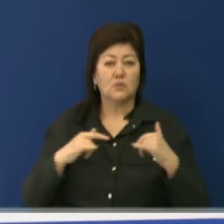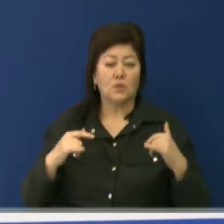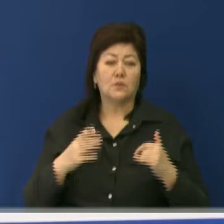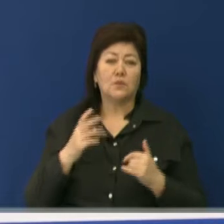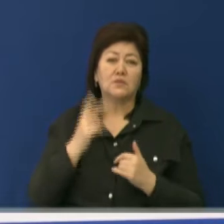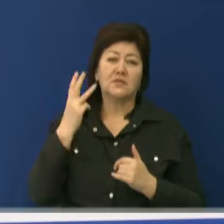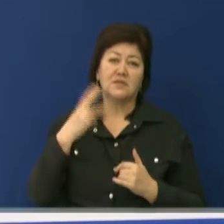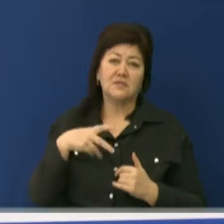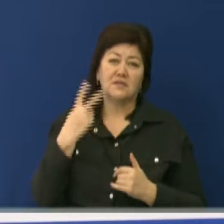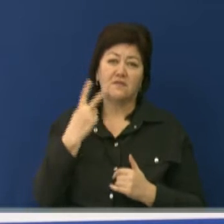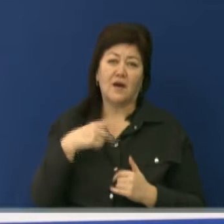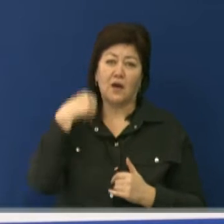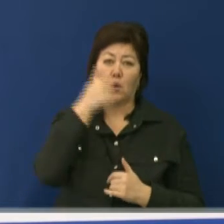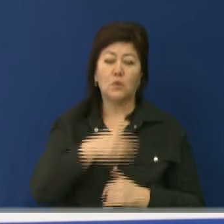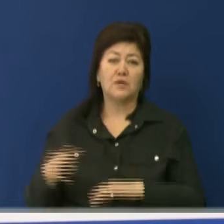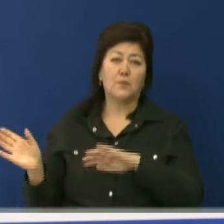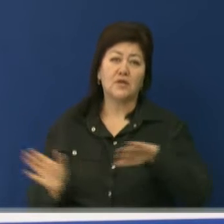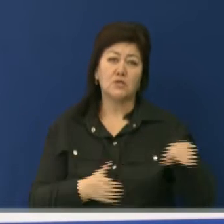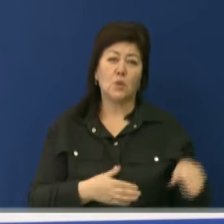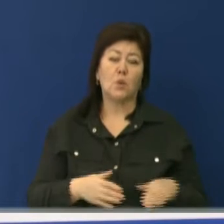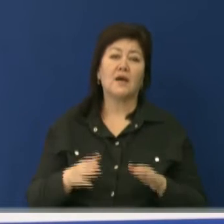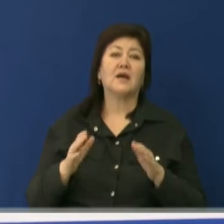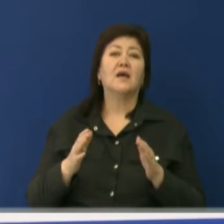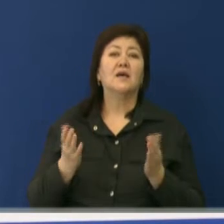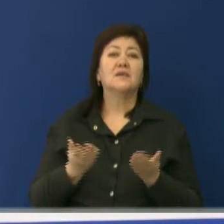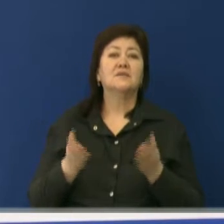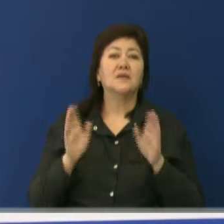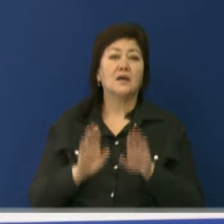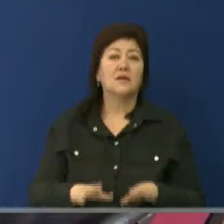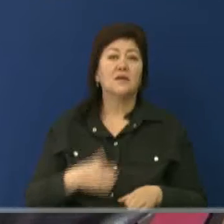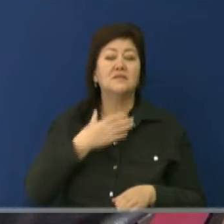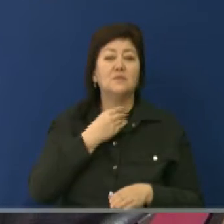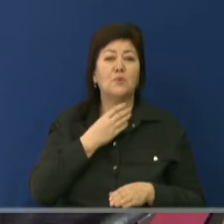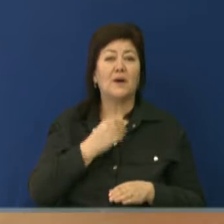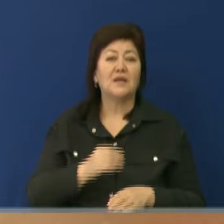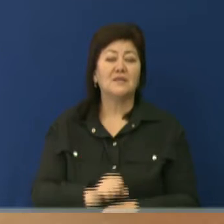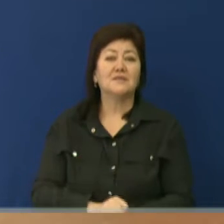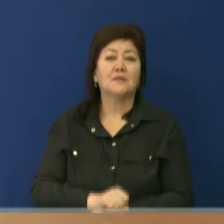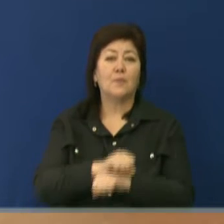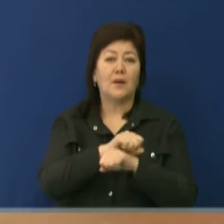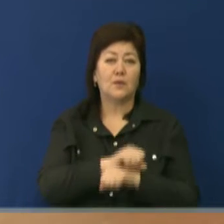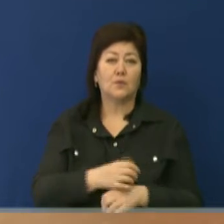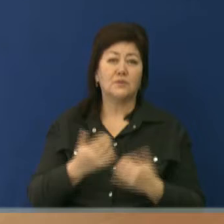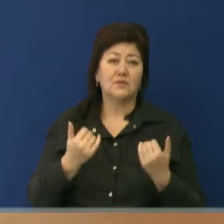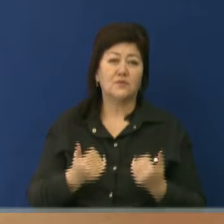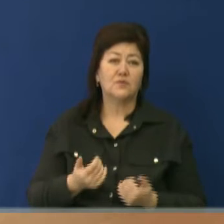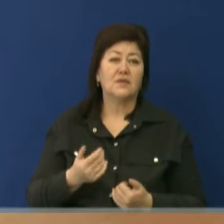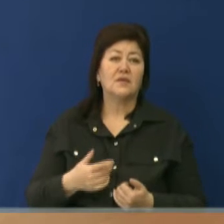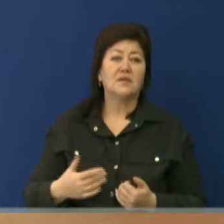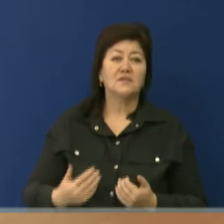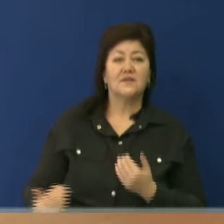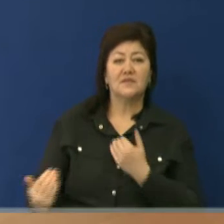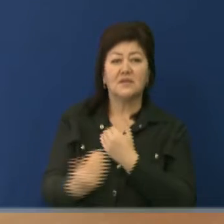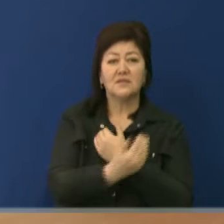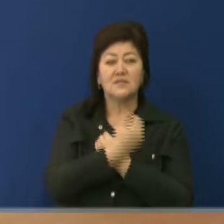толады. Қозғалыс бағдарламасы халықаралық антиядролық альянстың бағдарламасына енді. Ядролық қаруды сынауға жан жақты тыйым